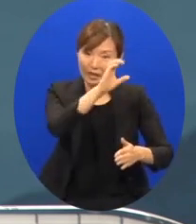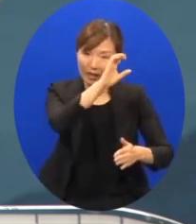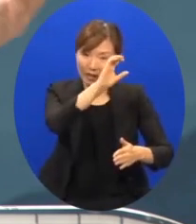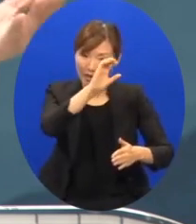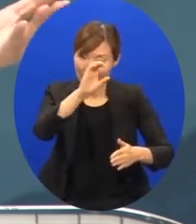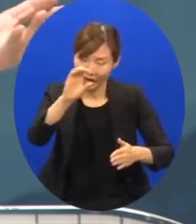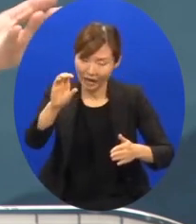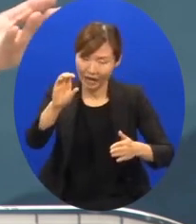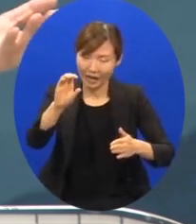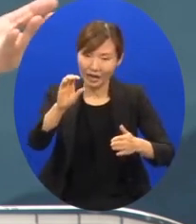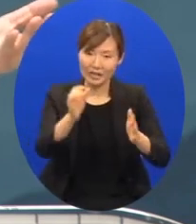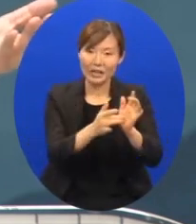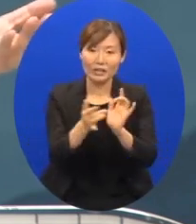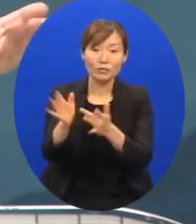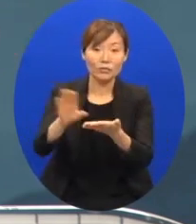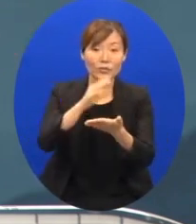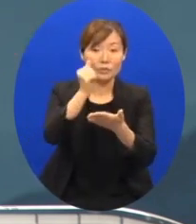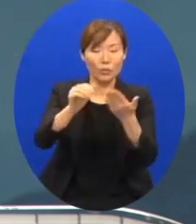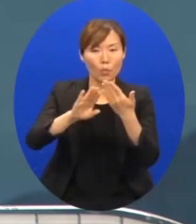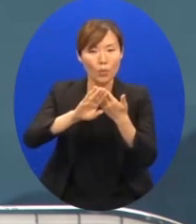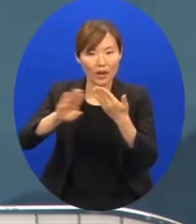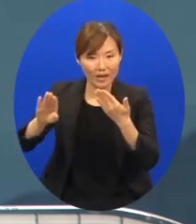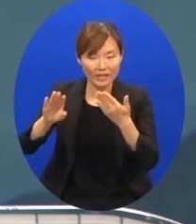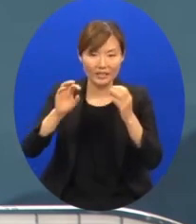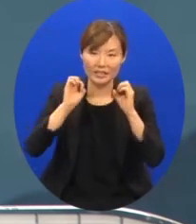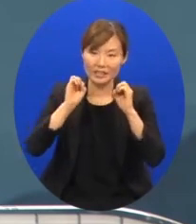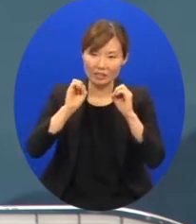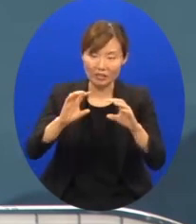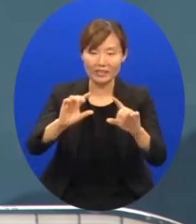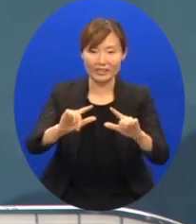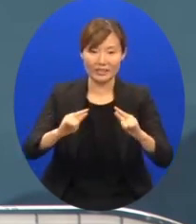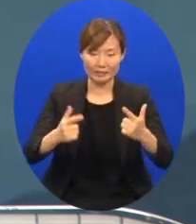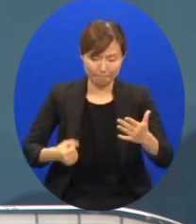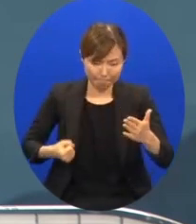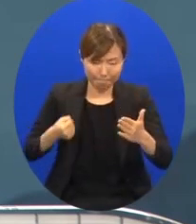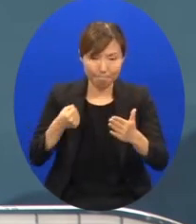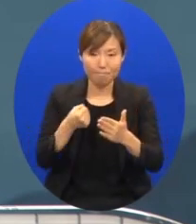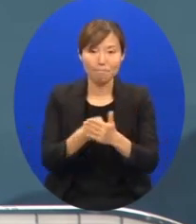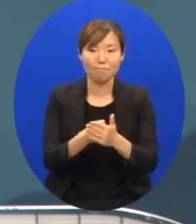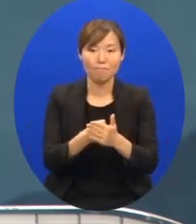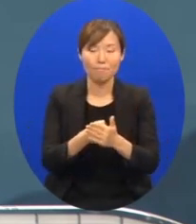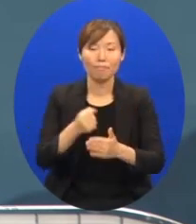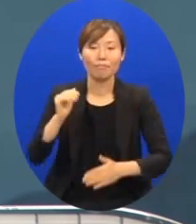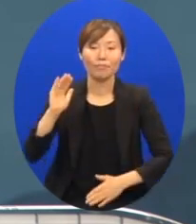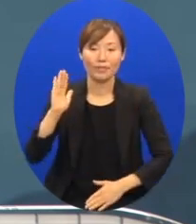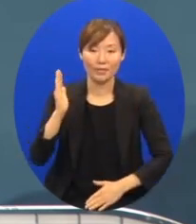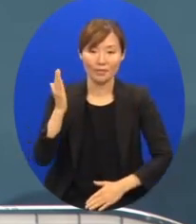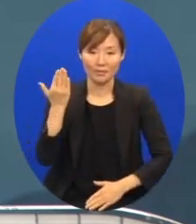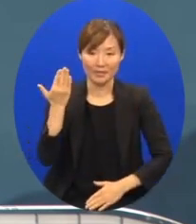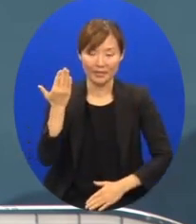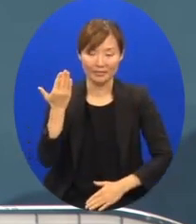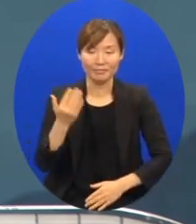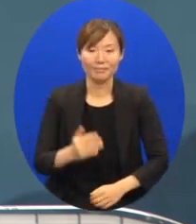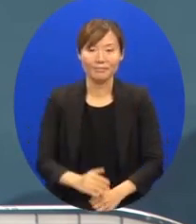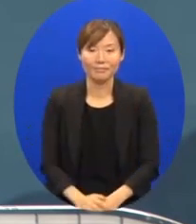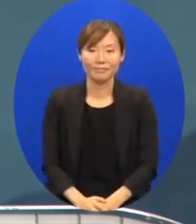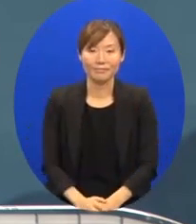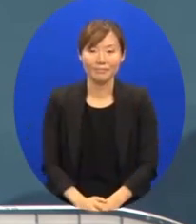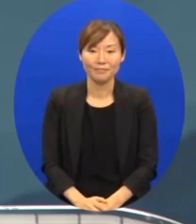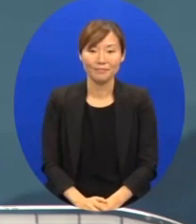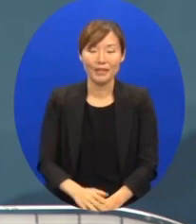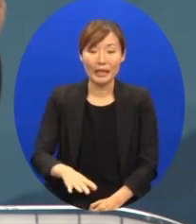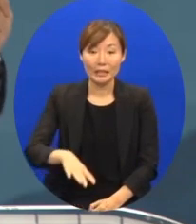내가 전하지 않을 것이라 그렇게 마음에 굳게 결심을 하게 됩니다 그리고 처음